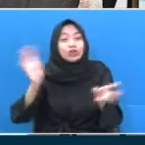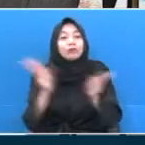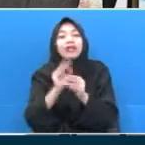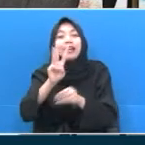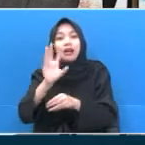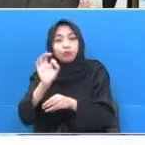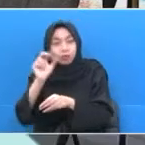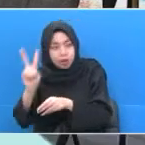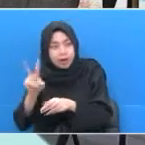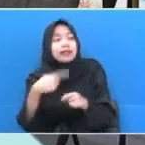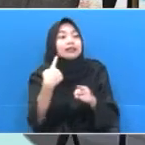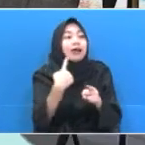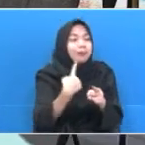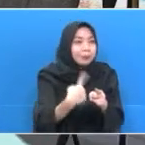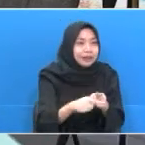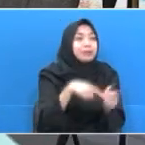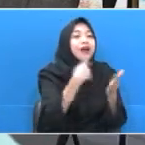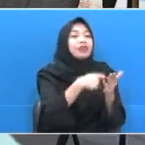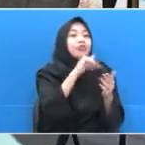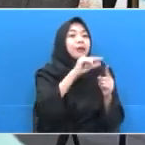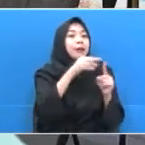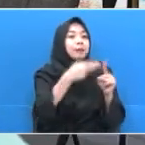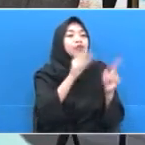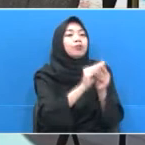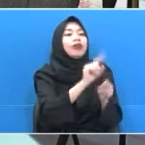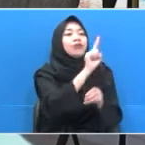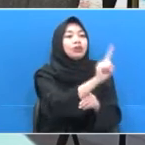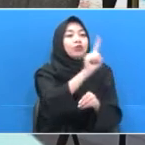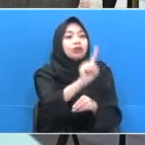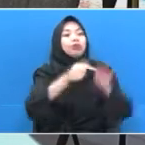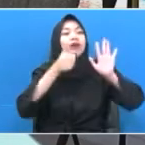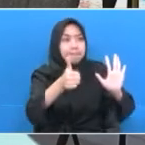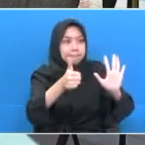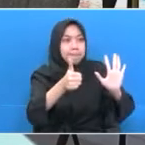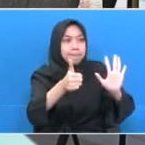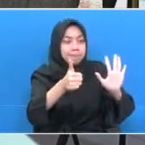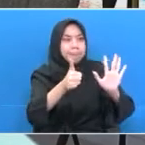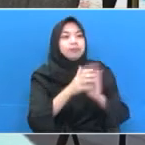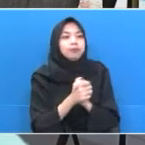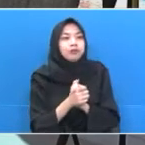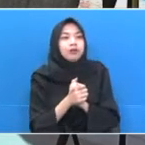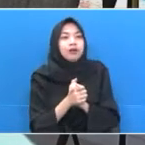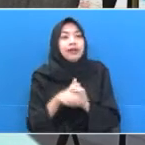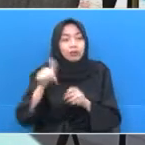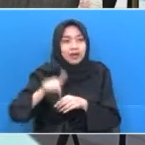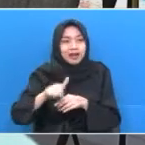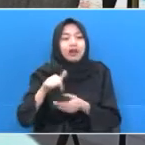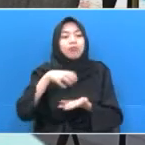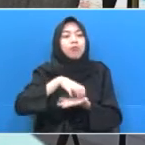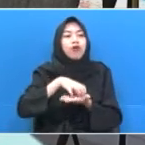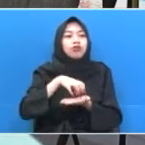menutup kemungkinan masih akan ada tambahan lagi karena kan kami masih tetap membuka untuk